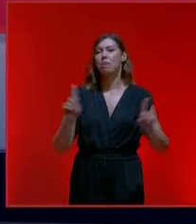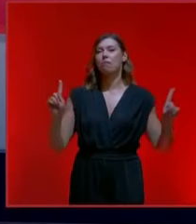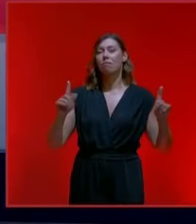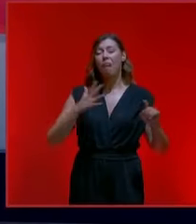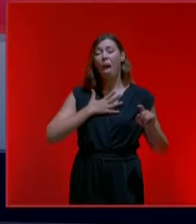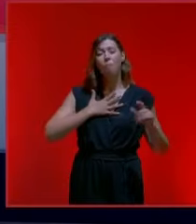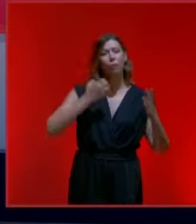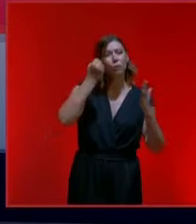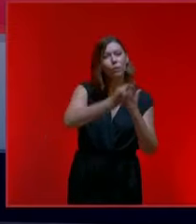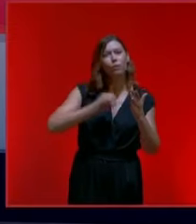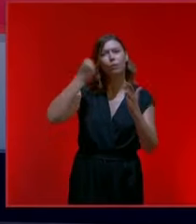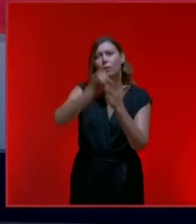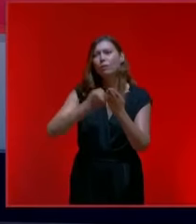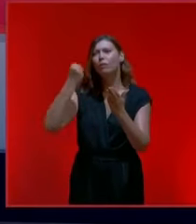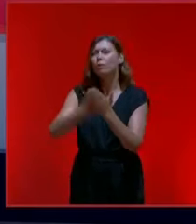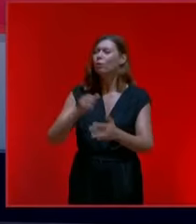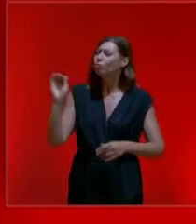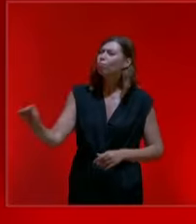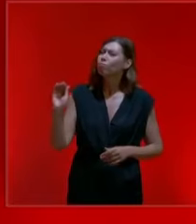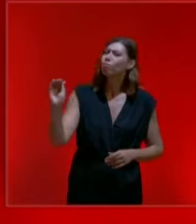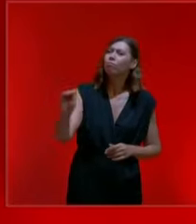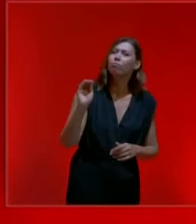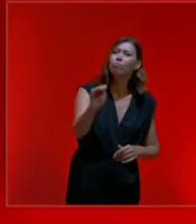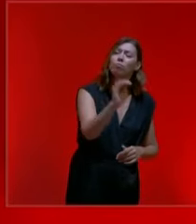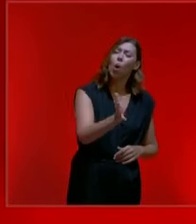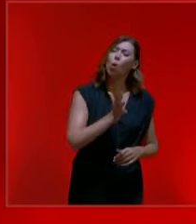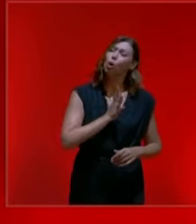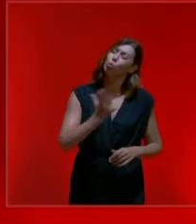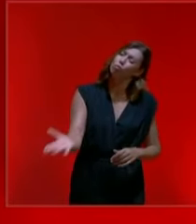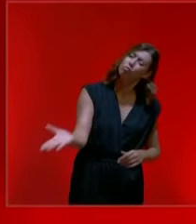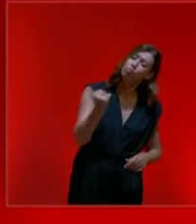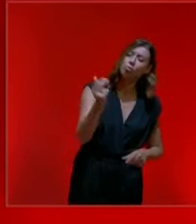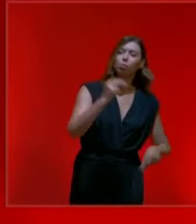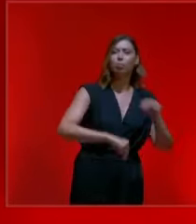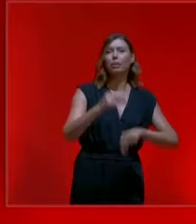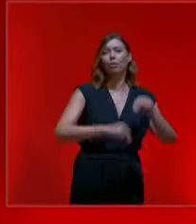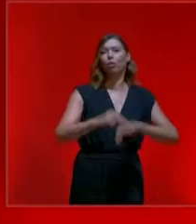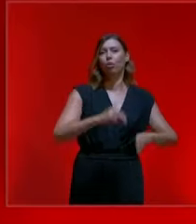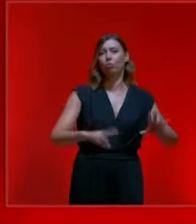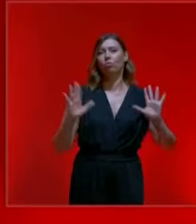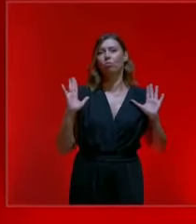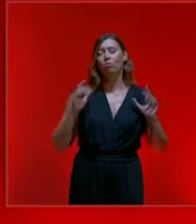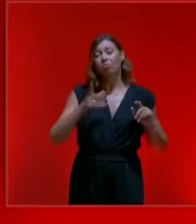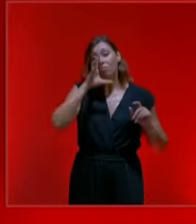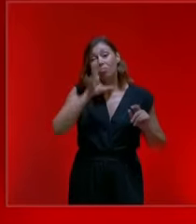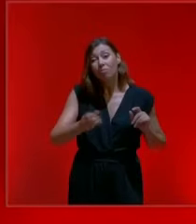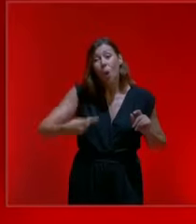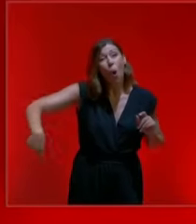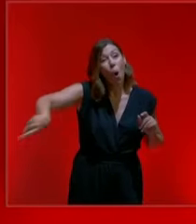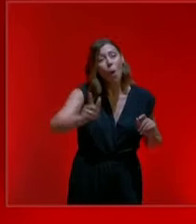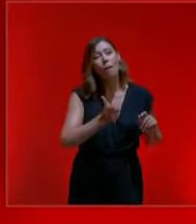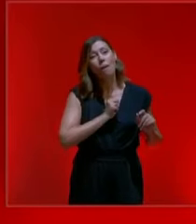κόσμο να έρθει στην κάλπη και να ψηφίσει. Τίποτα λιγότερο δεν περιμένει ο δημοκρατικός λαός από εμάς, από το να